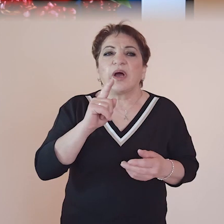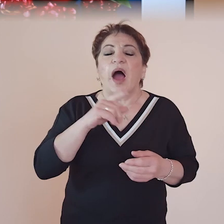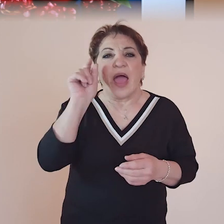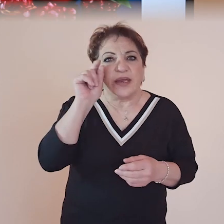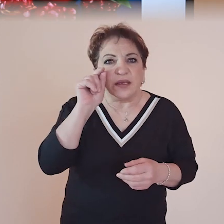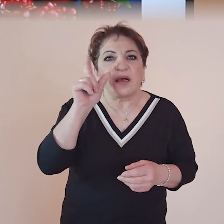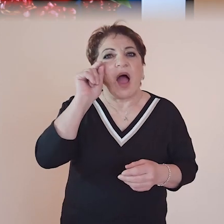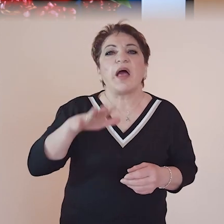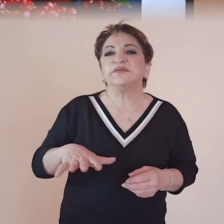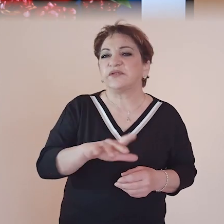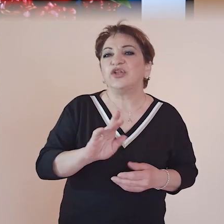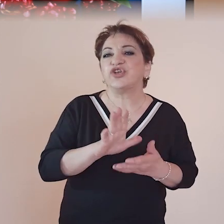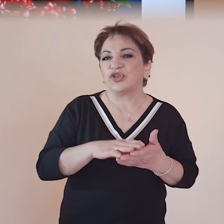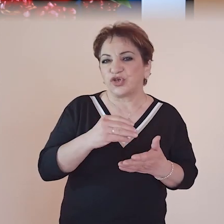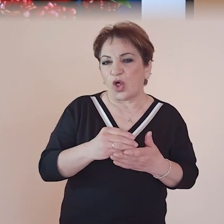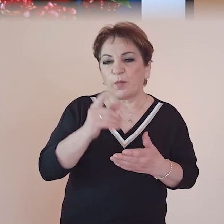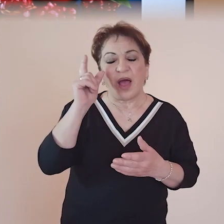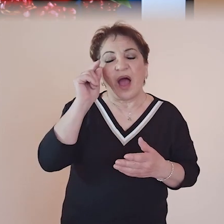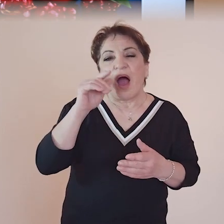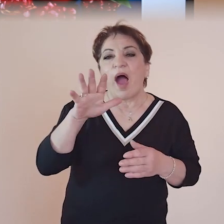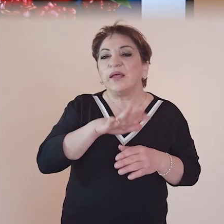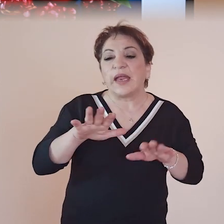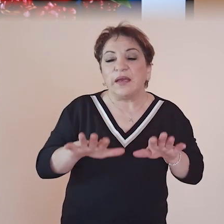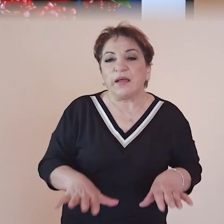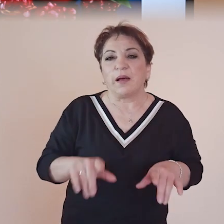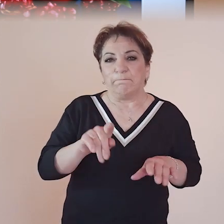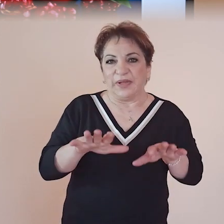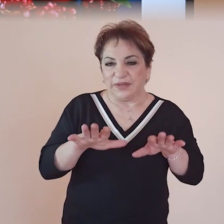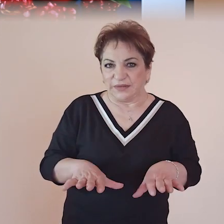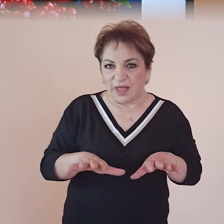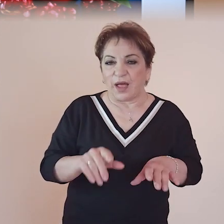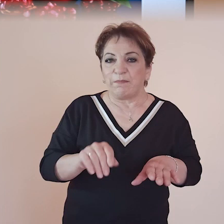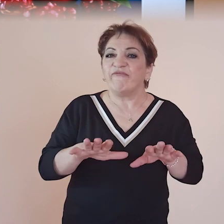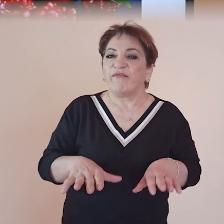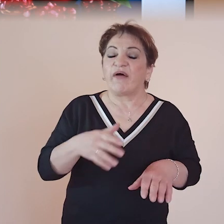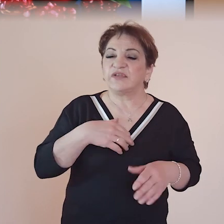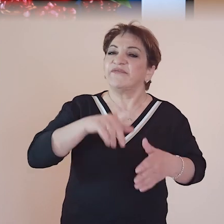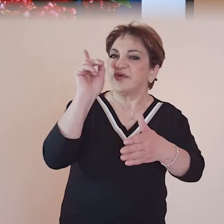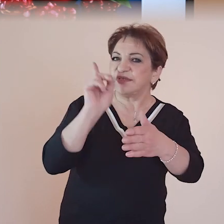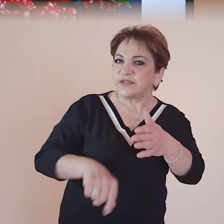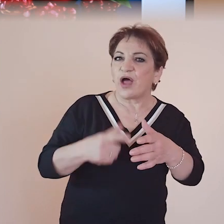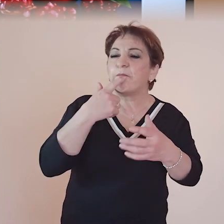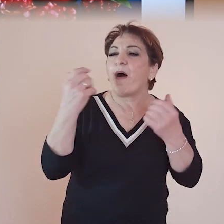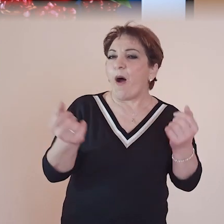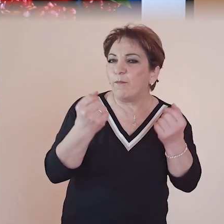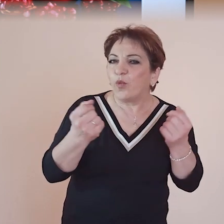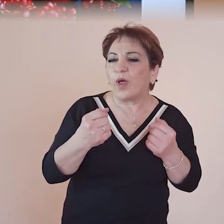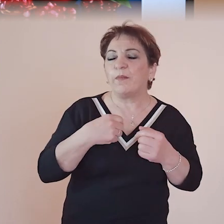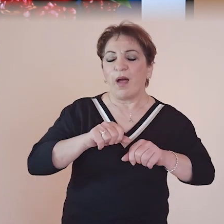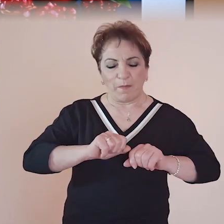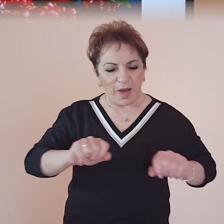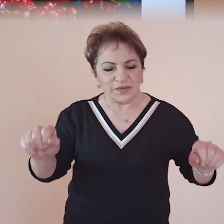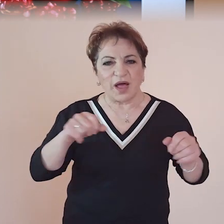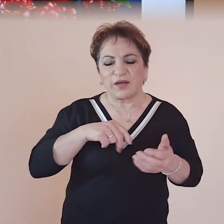երեխաներ։ Հայրենիքը դա մի անկյուն է, դա մի վայր է, որտեղ ես ավելի ինքնա վստահեմ, որտեղ ես ավելի համար